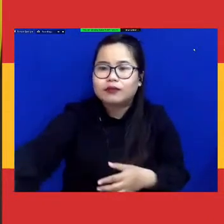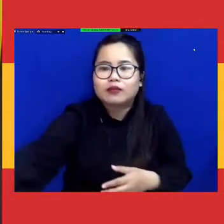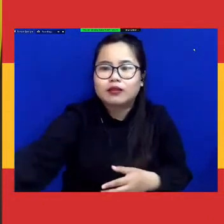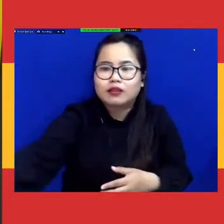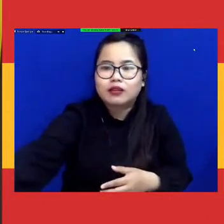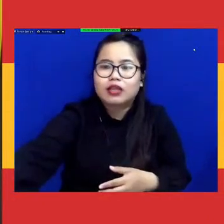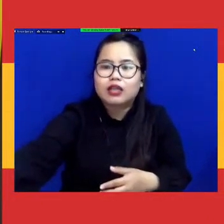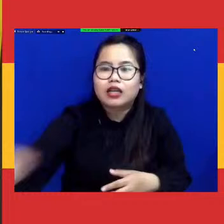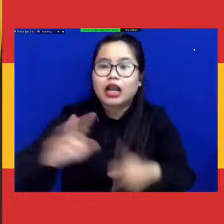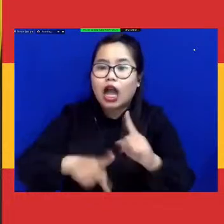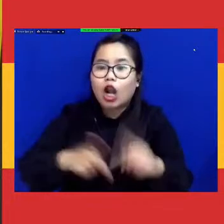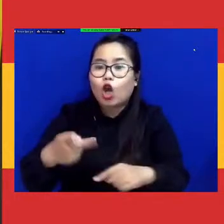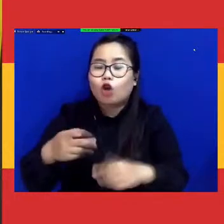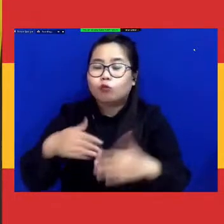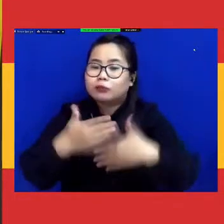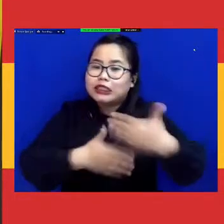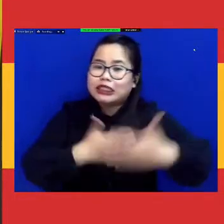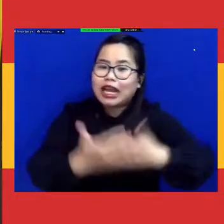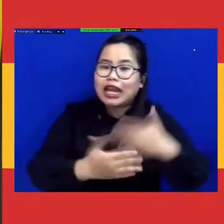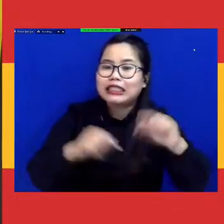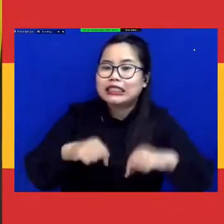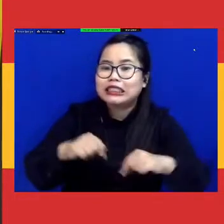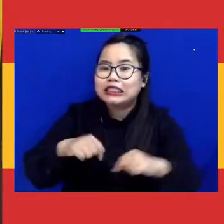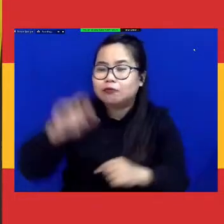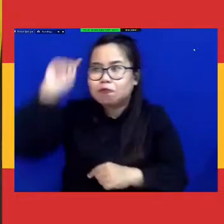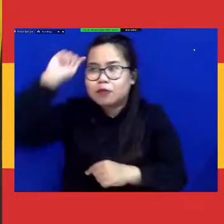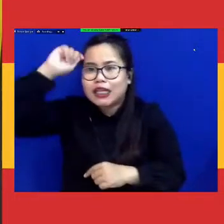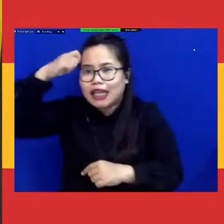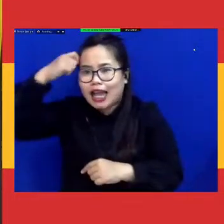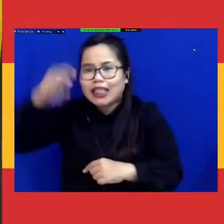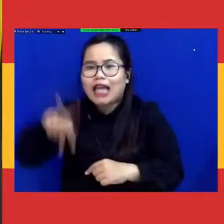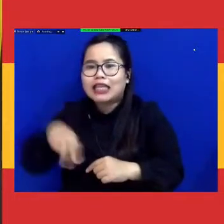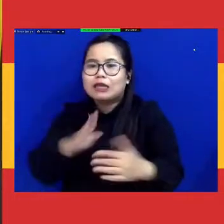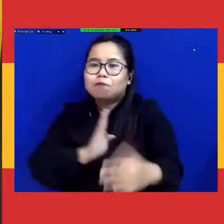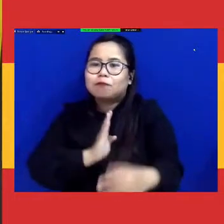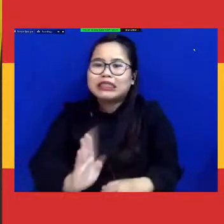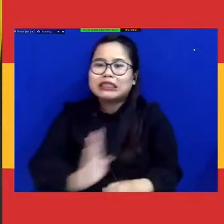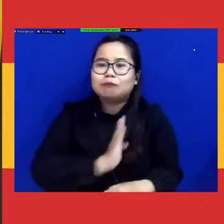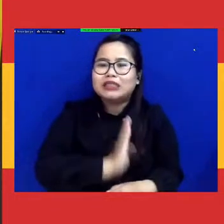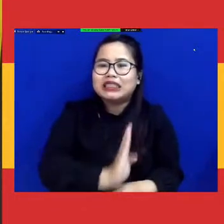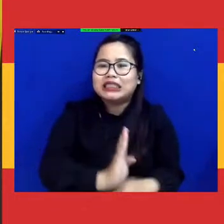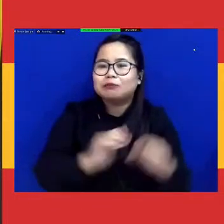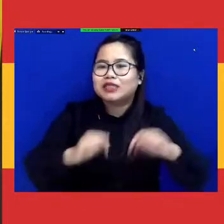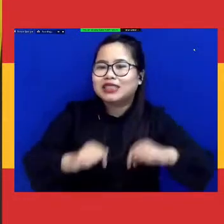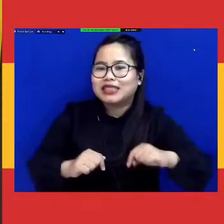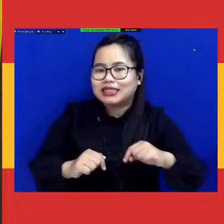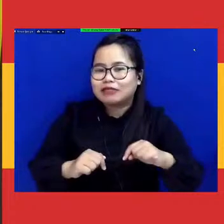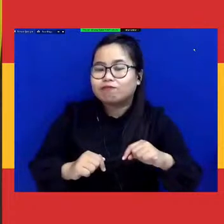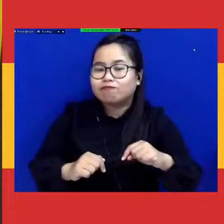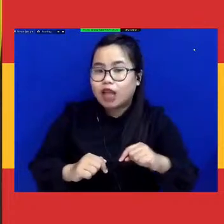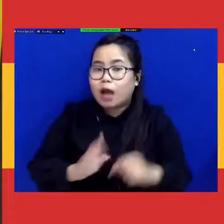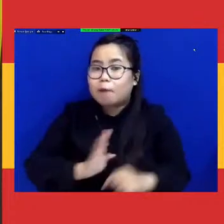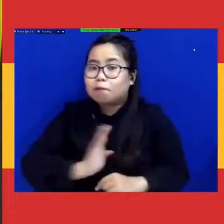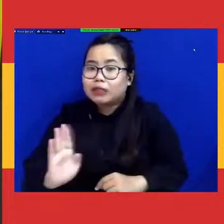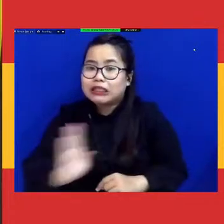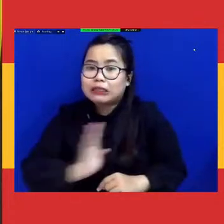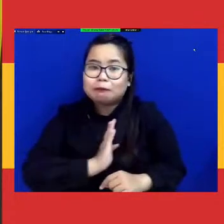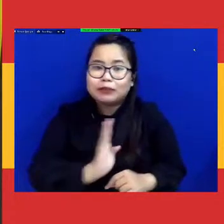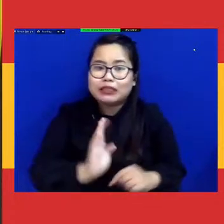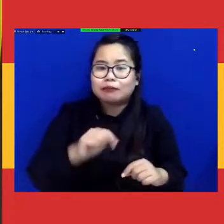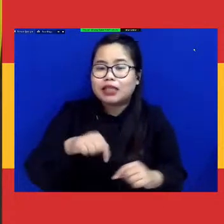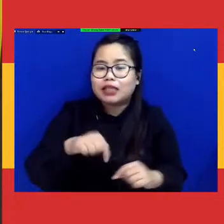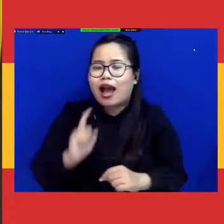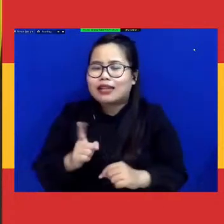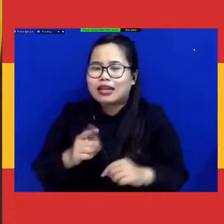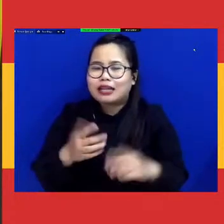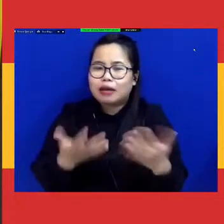ini itu mengingat kembali prinsip-prinsip ini. Sebentar. Prinsip-prinsip yang ada di human